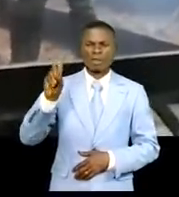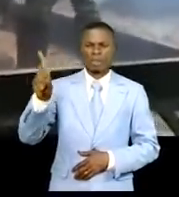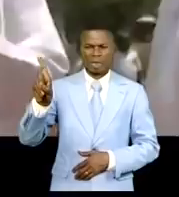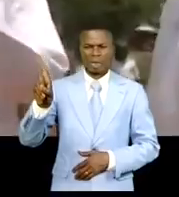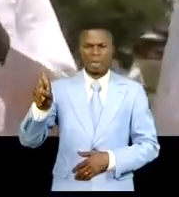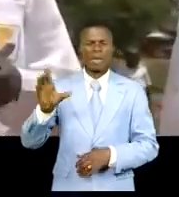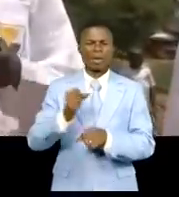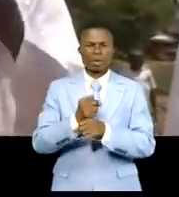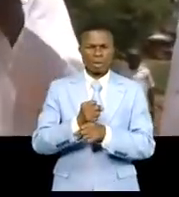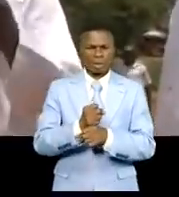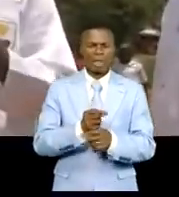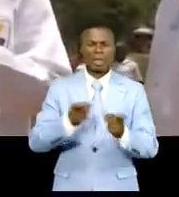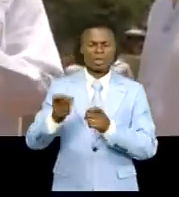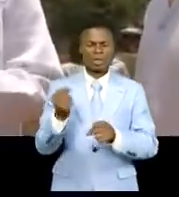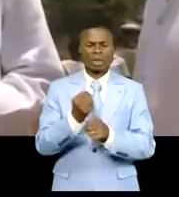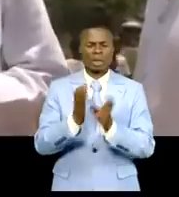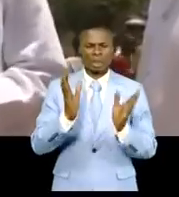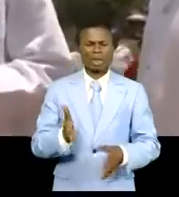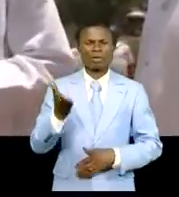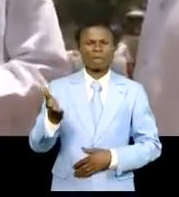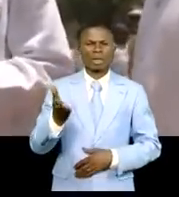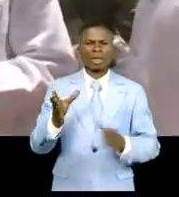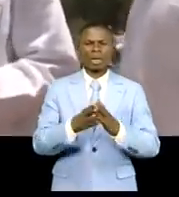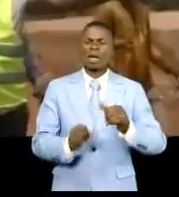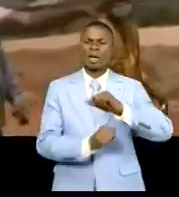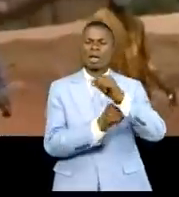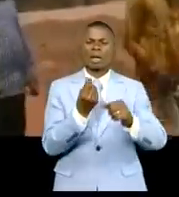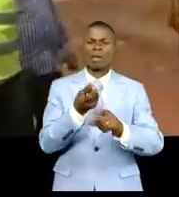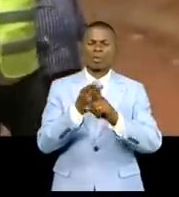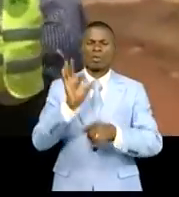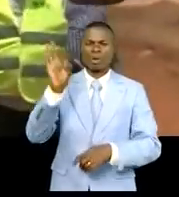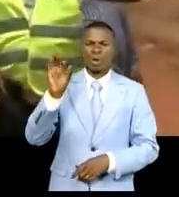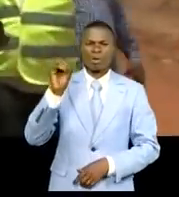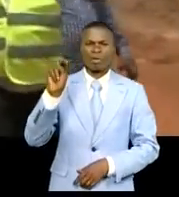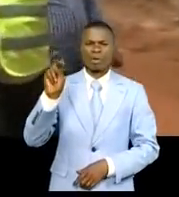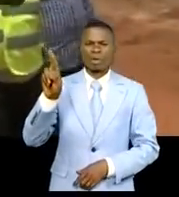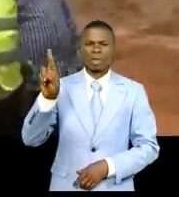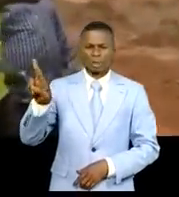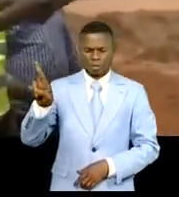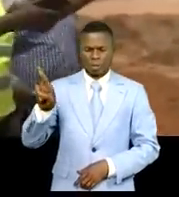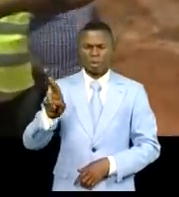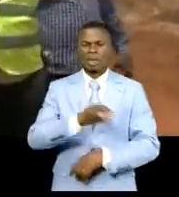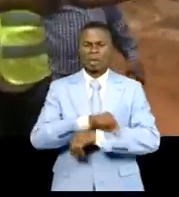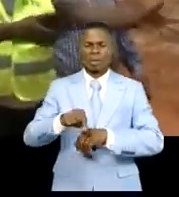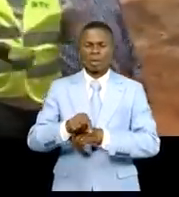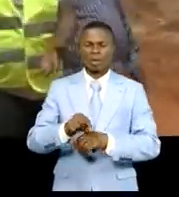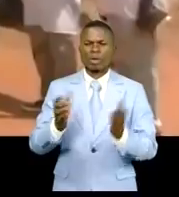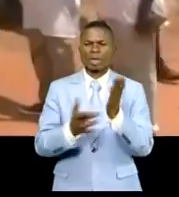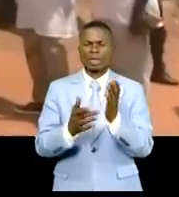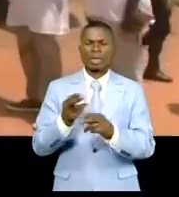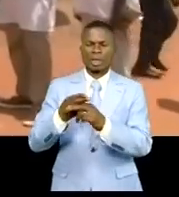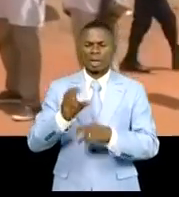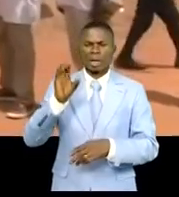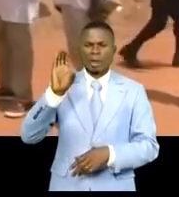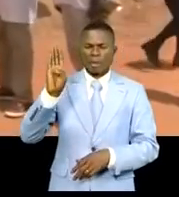en sigle, que dirige l'ingénieur Bruno Ntsimba, avec l'appui financier du Foneur sous les contrôles du bureau technique des contrôles BTC. C'est